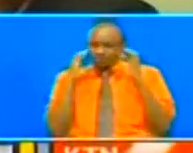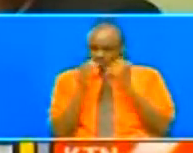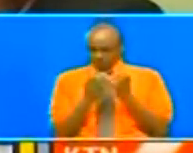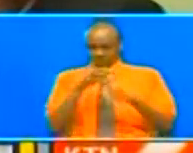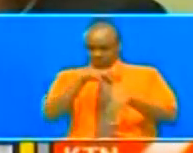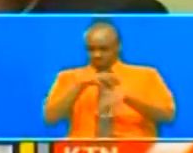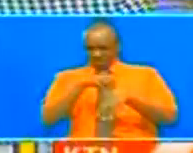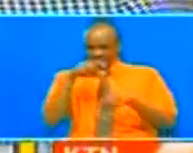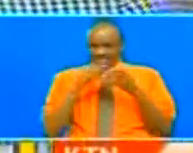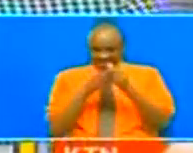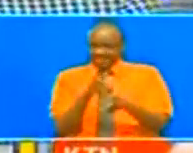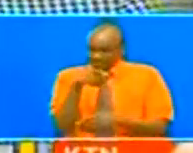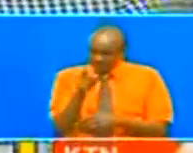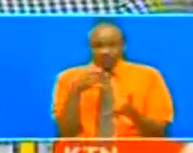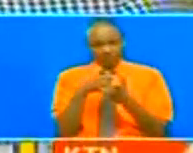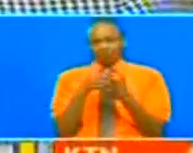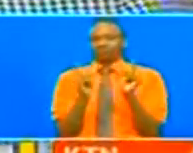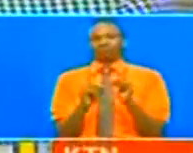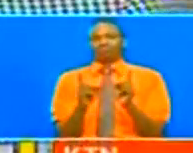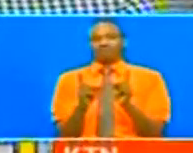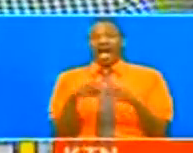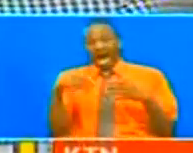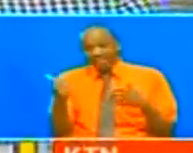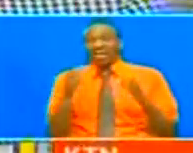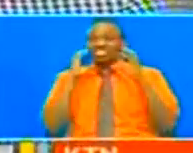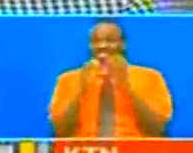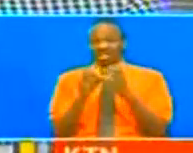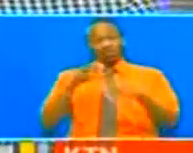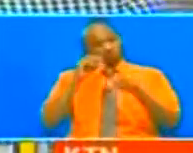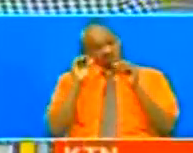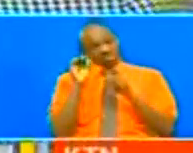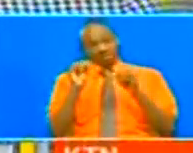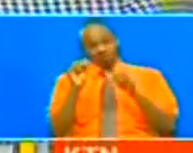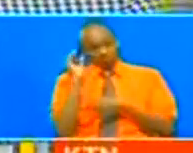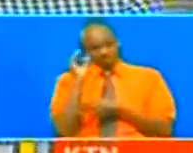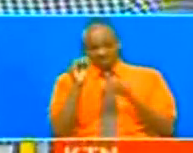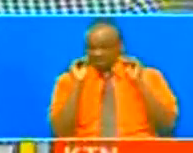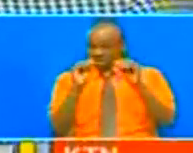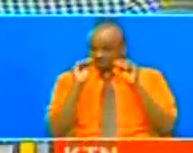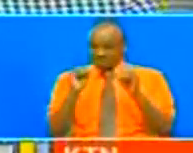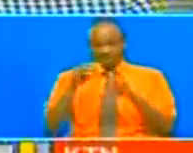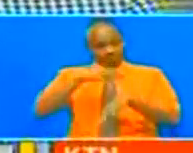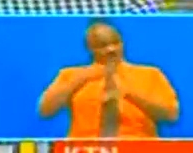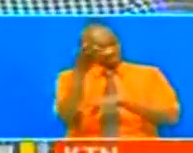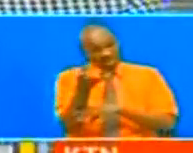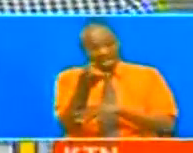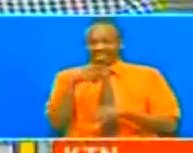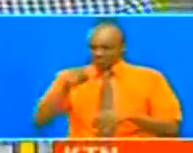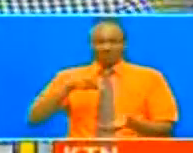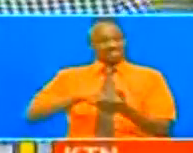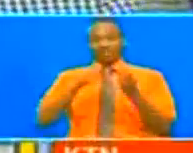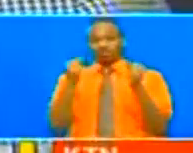ugaidi wanahusika. Kuna mashehe wengine wamesimama kidete na watu wanaopinga